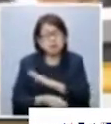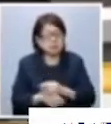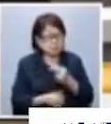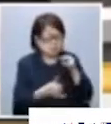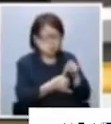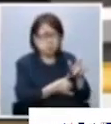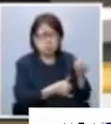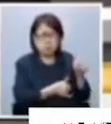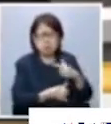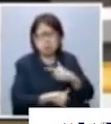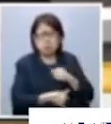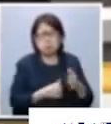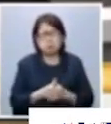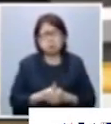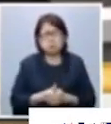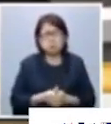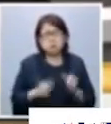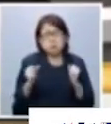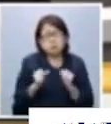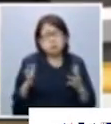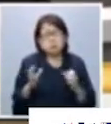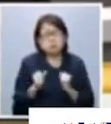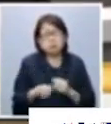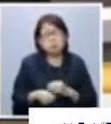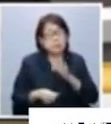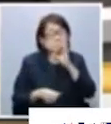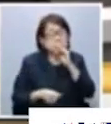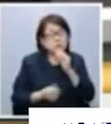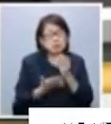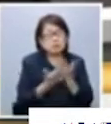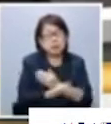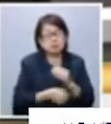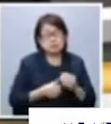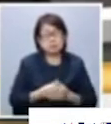หักหน้ากันอย่างแบบไม่ต้องปราณี